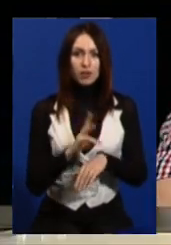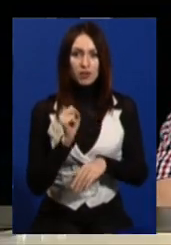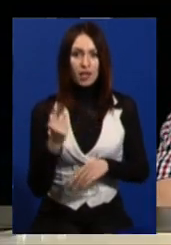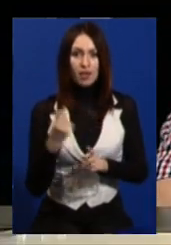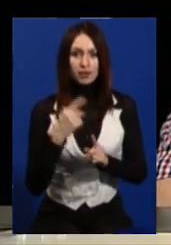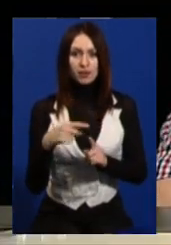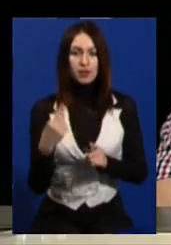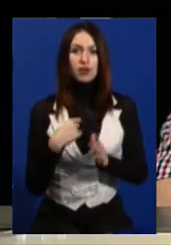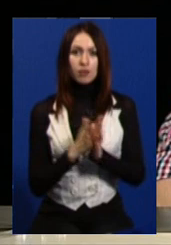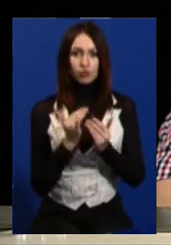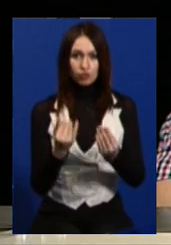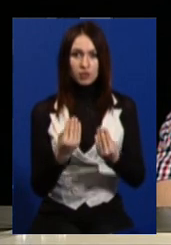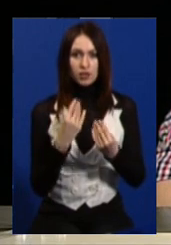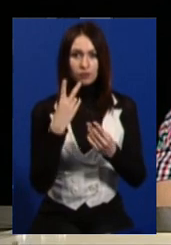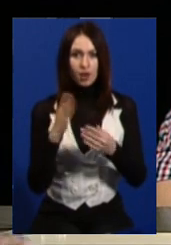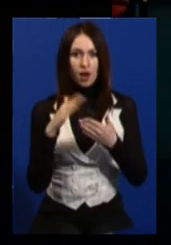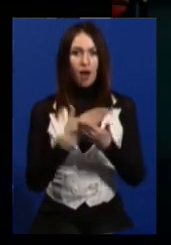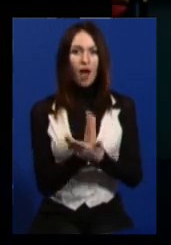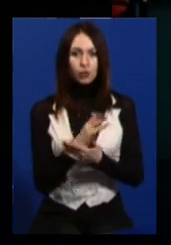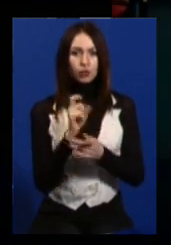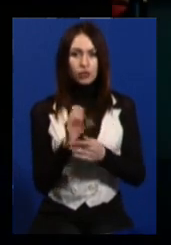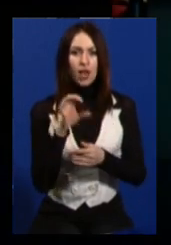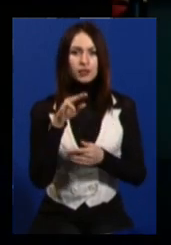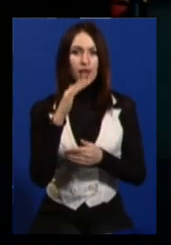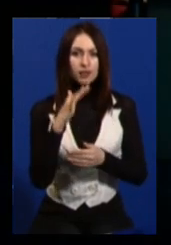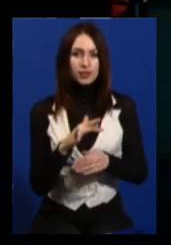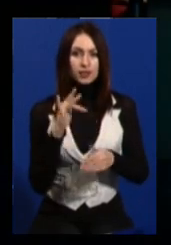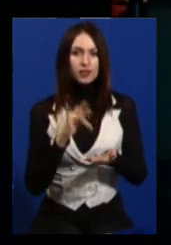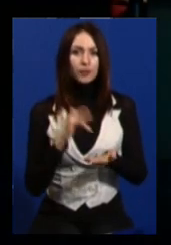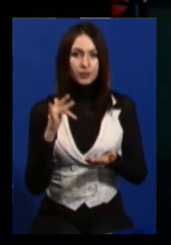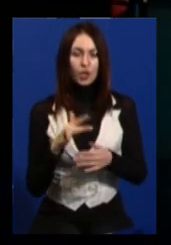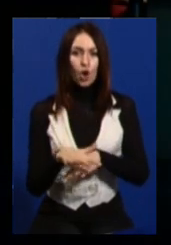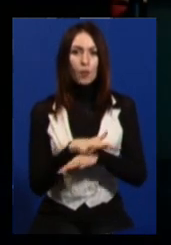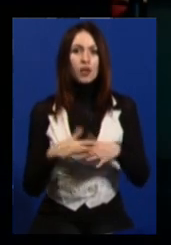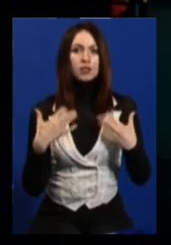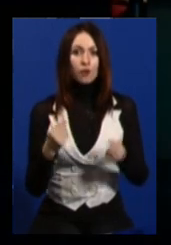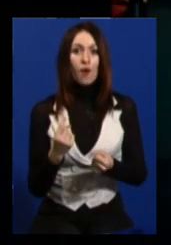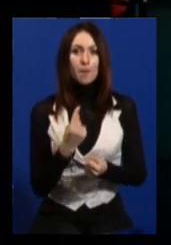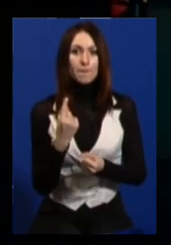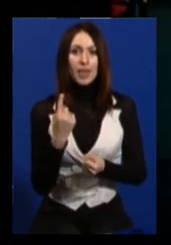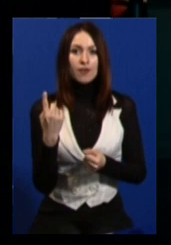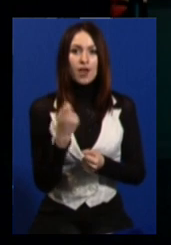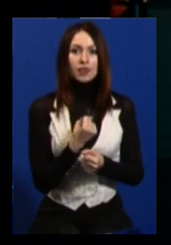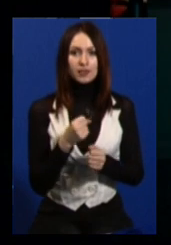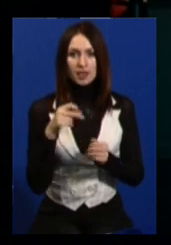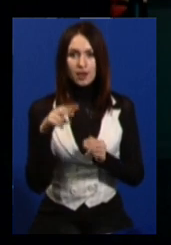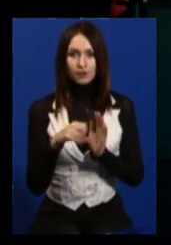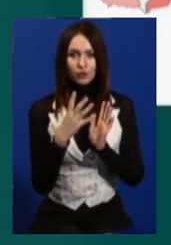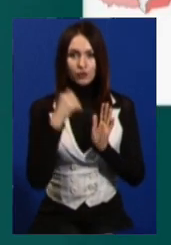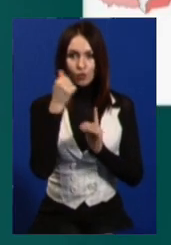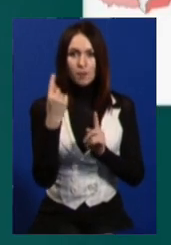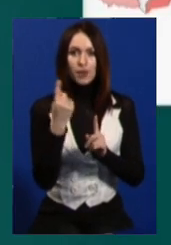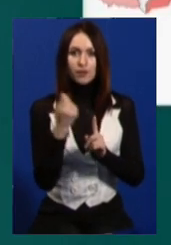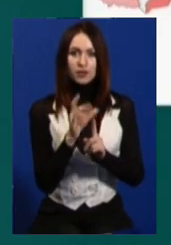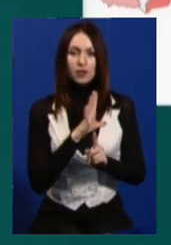прошу зараз дати мапу. Нам за статистикою Центру громадського здоров'я у перший тиждень року на Харківщині трапилося 5